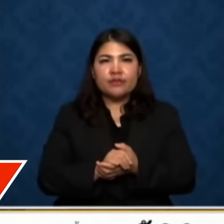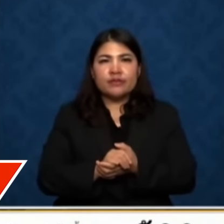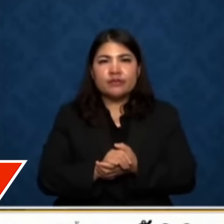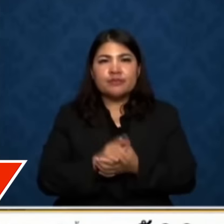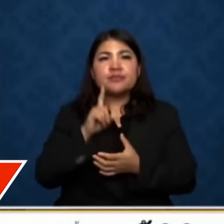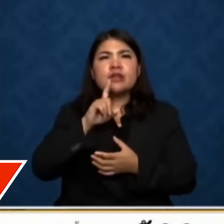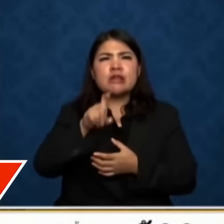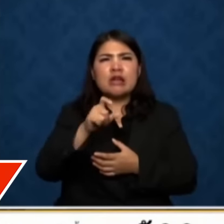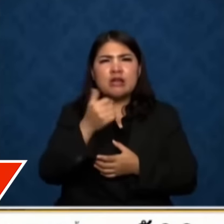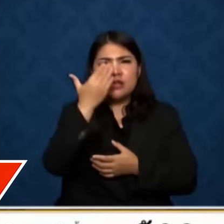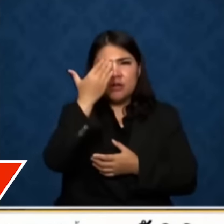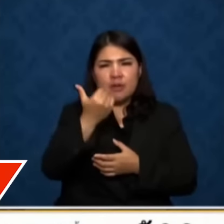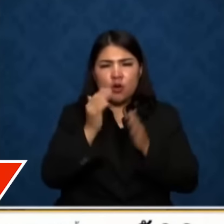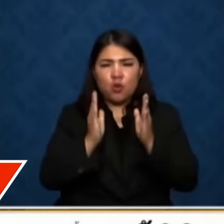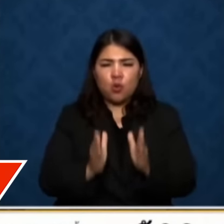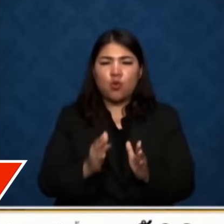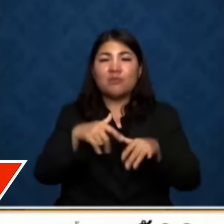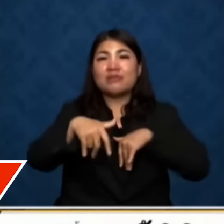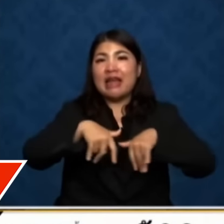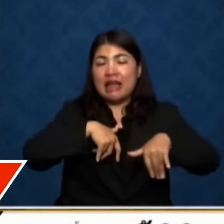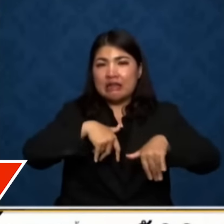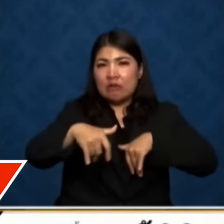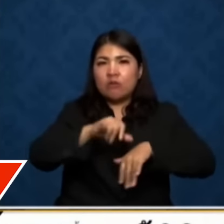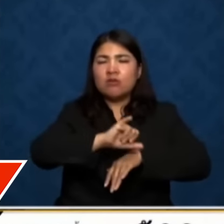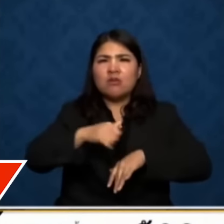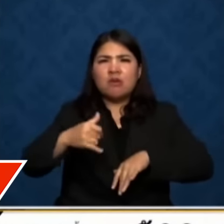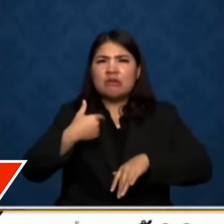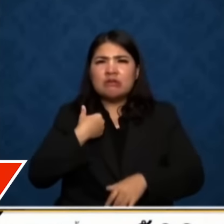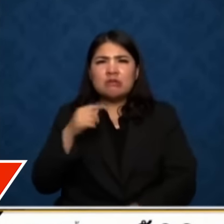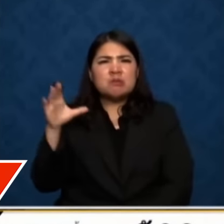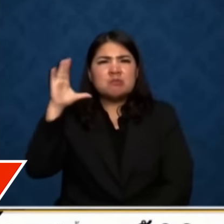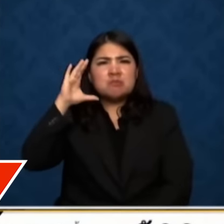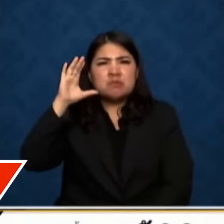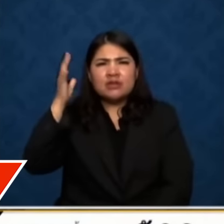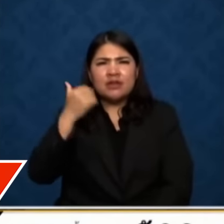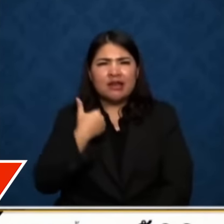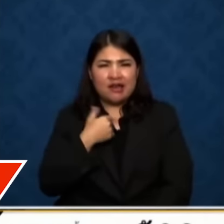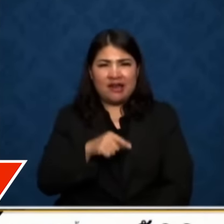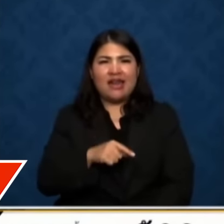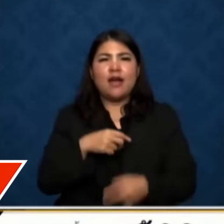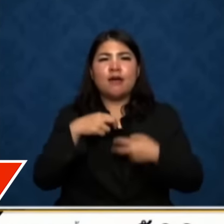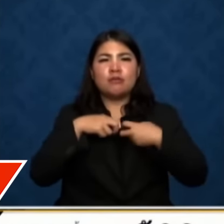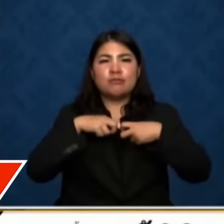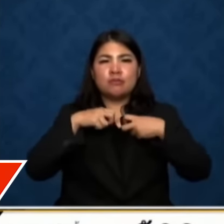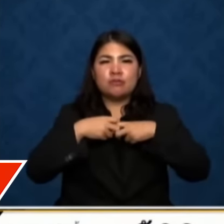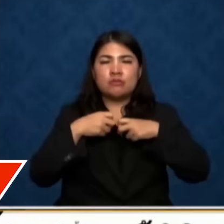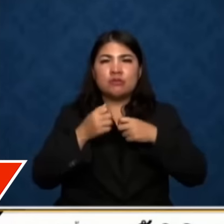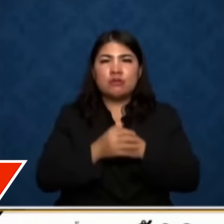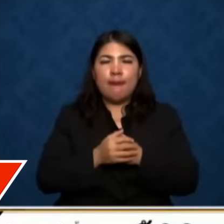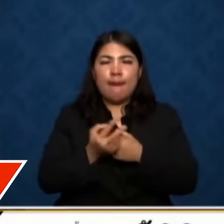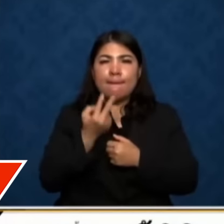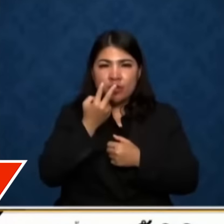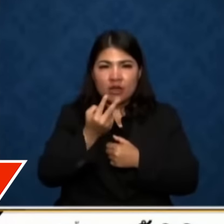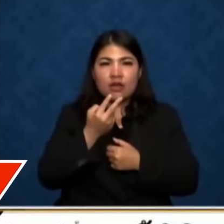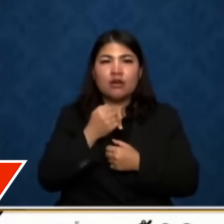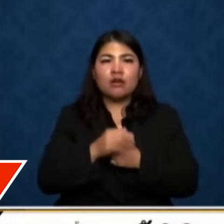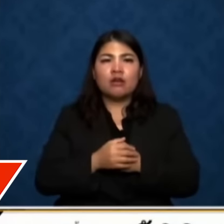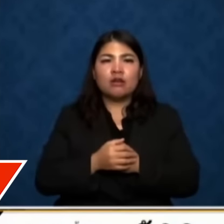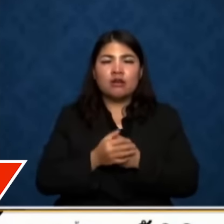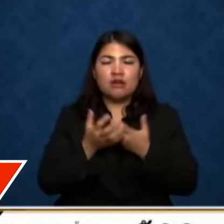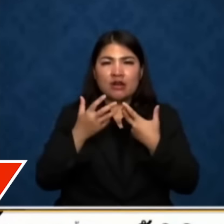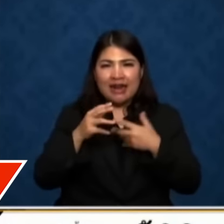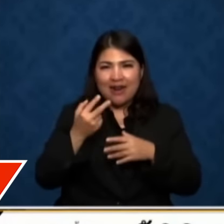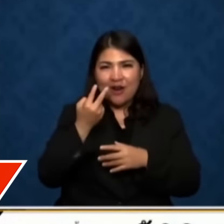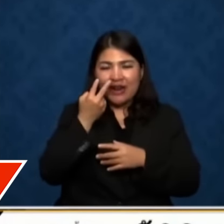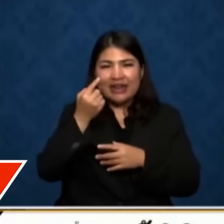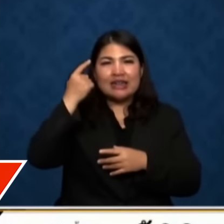าทำไมประชาชนบางส่วนเนี่ยถึงไม่เชื่อครับปัญหาคืออยู่ตรงนี้ครับ ผมชี้ให้เห็นปัญหาประกอบกับความ